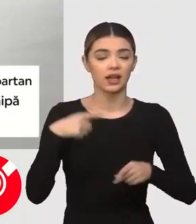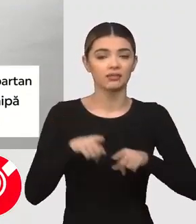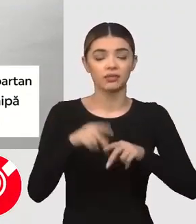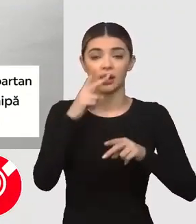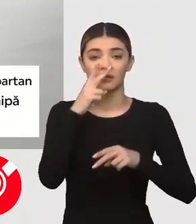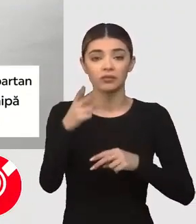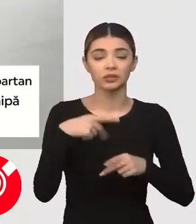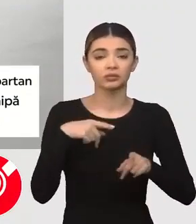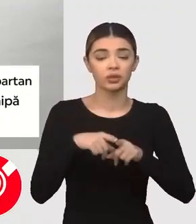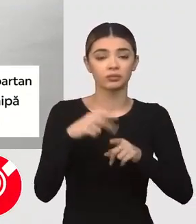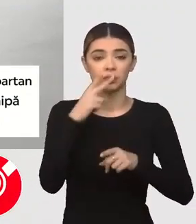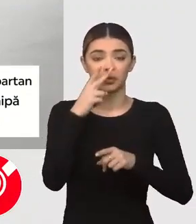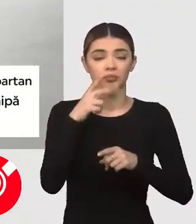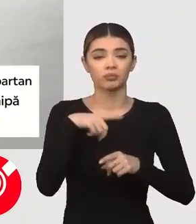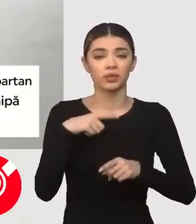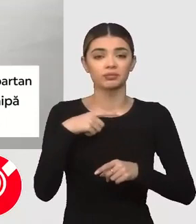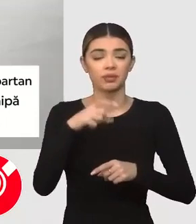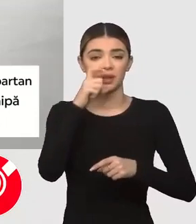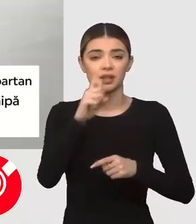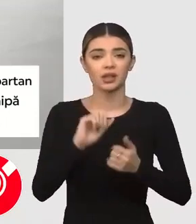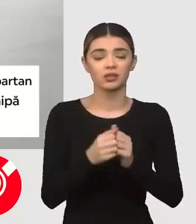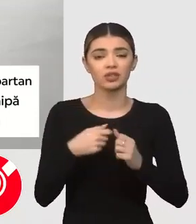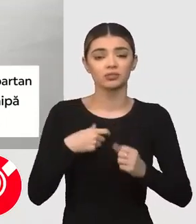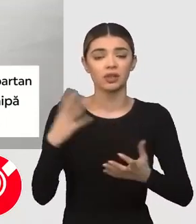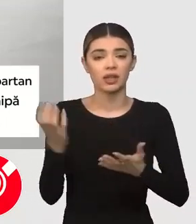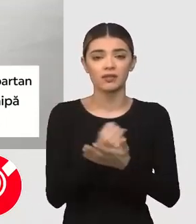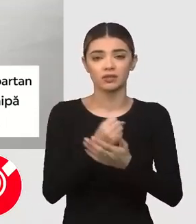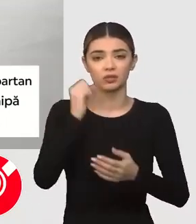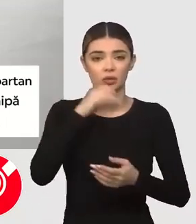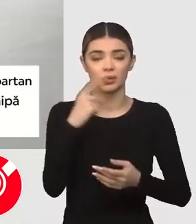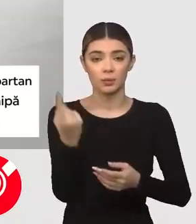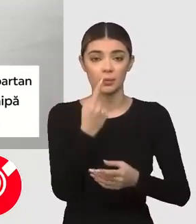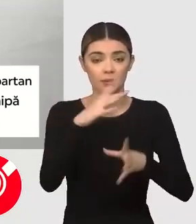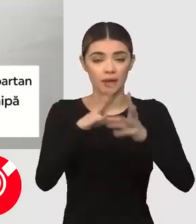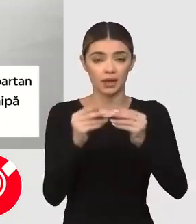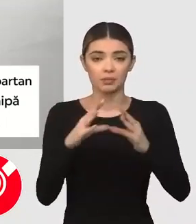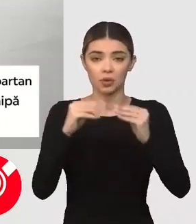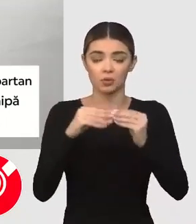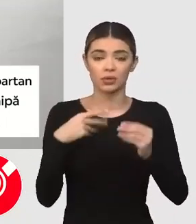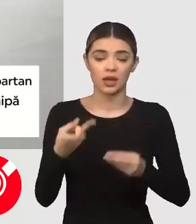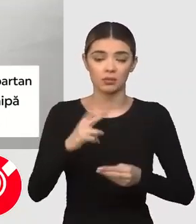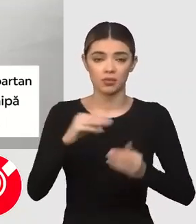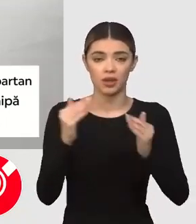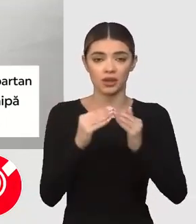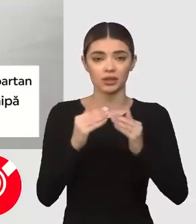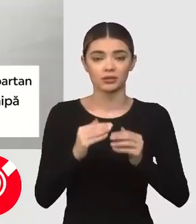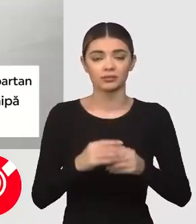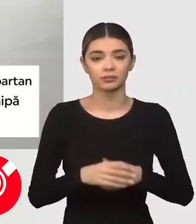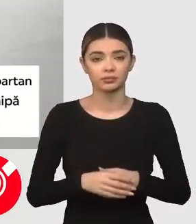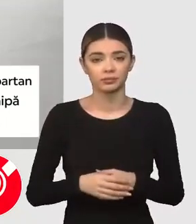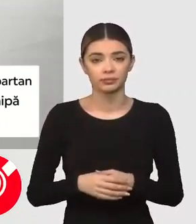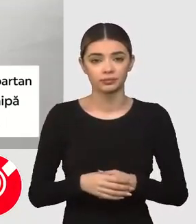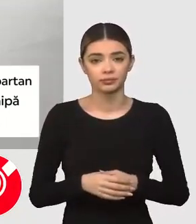au privit în ochi deopotrivă deznădejdea și speranța, prima echipă de români a revenit acasă.